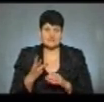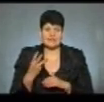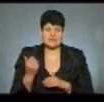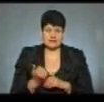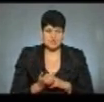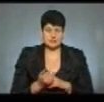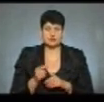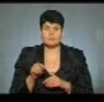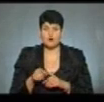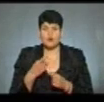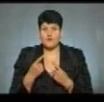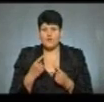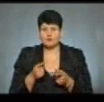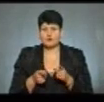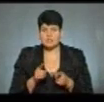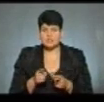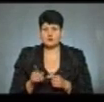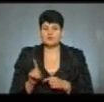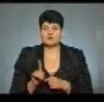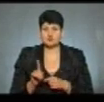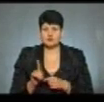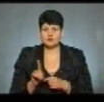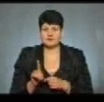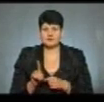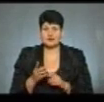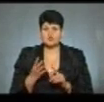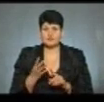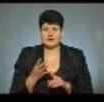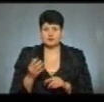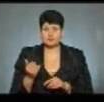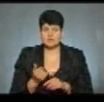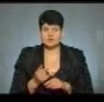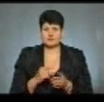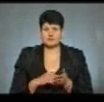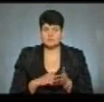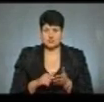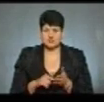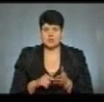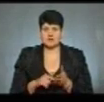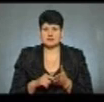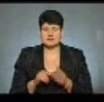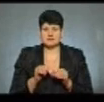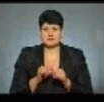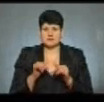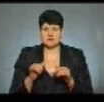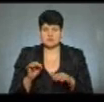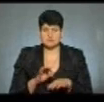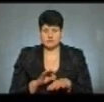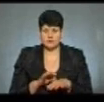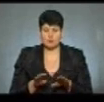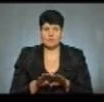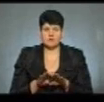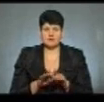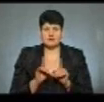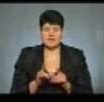тижнем, то ми говоримо дійсно, що на четвертому тижні відмічається добрячий такий у нас ріст захворюваності. Порівняно